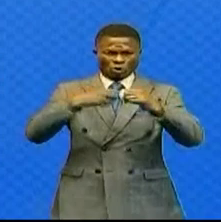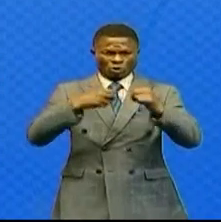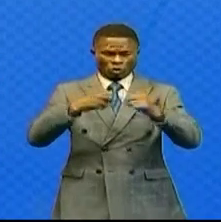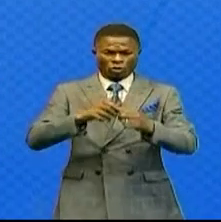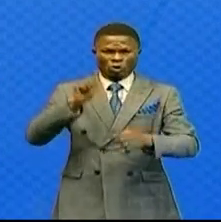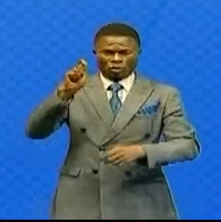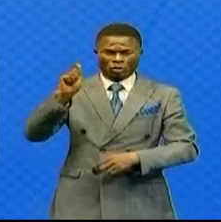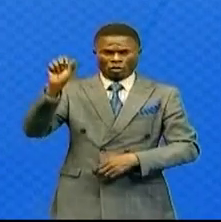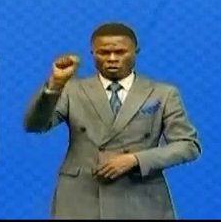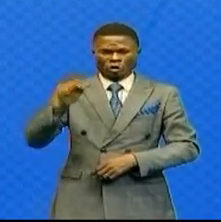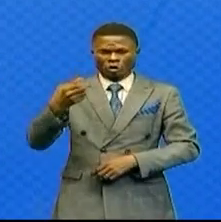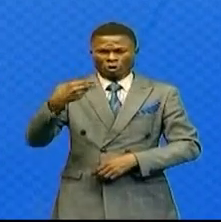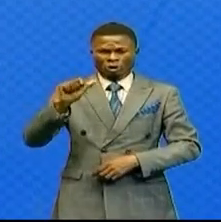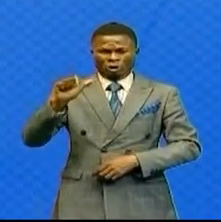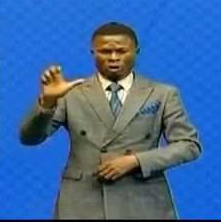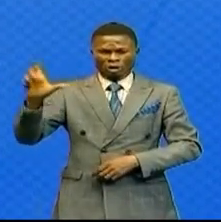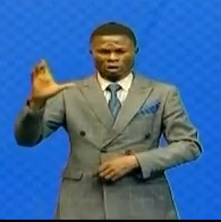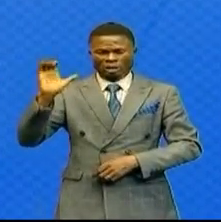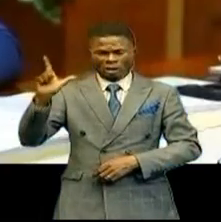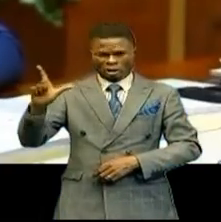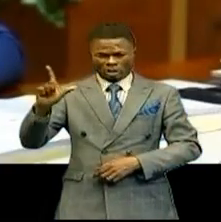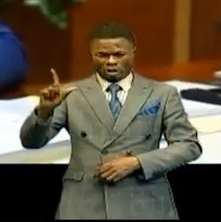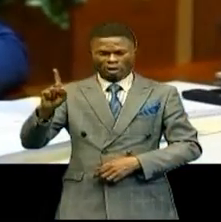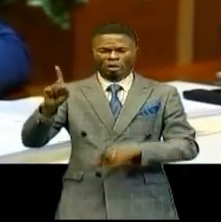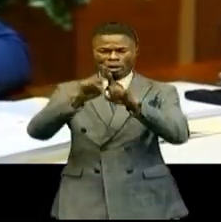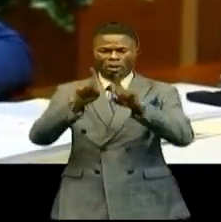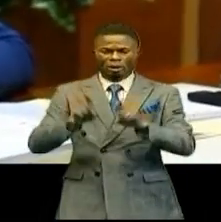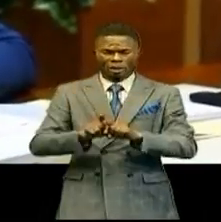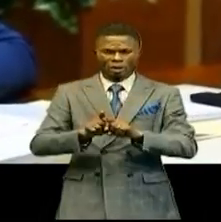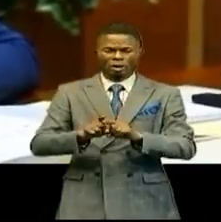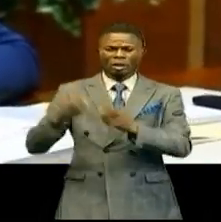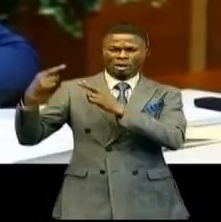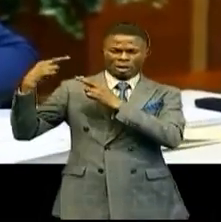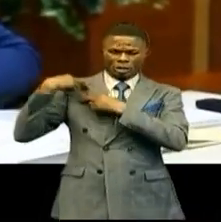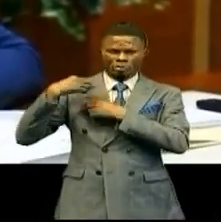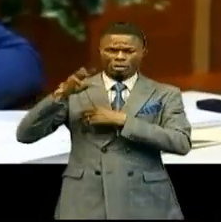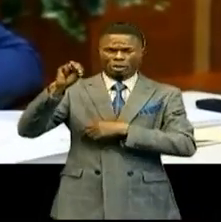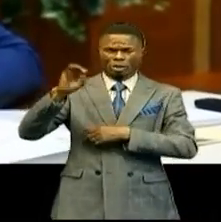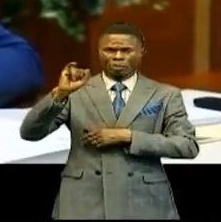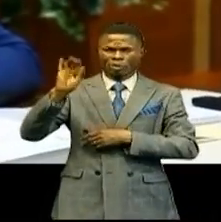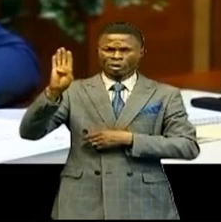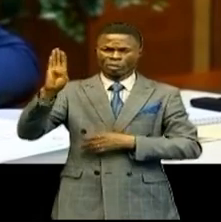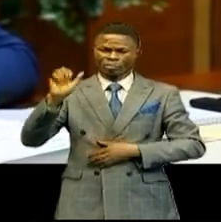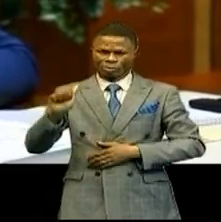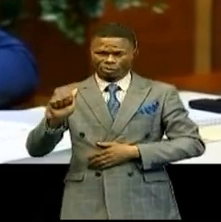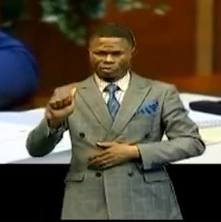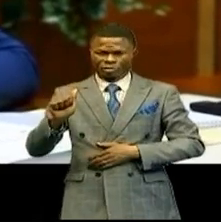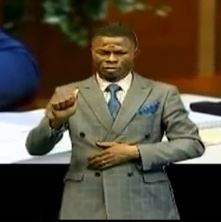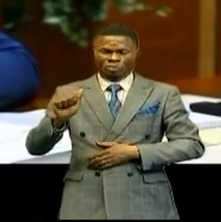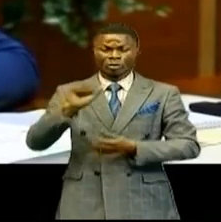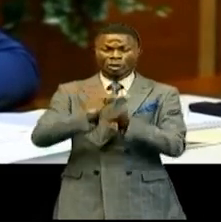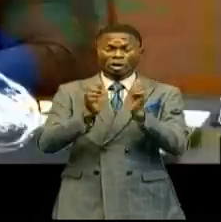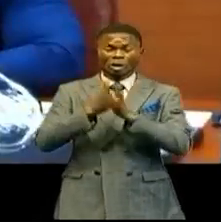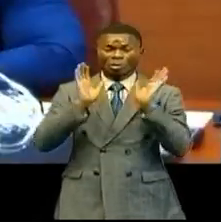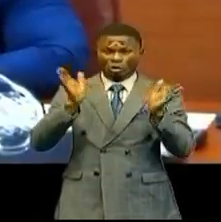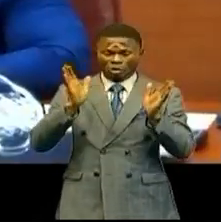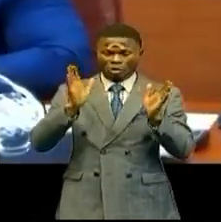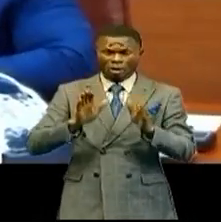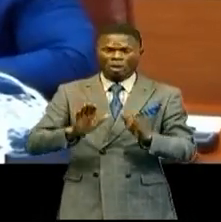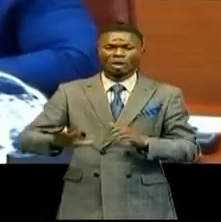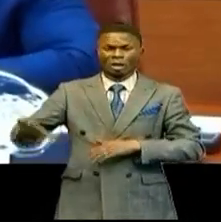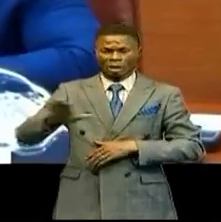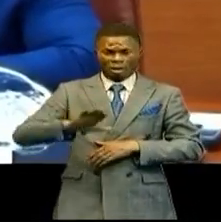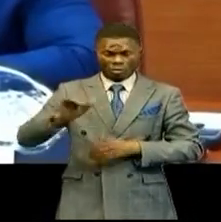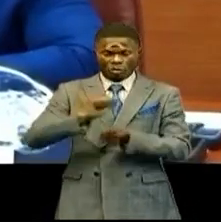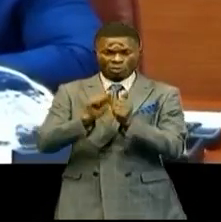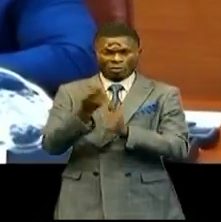1, Lubilanji 1 et 2 et propriété de l'AMIBA. Considérant les risques qu'encourt le pays de perdre ses